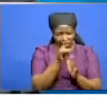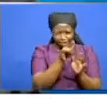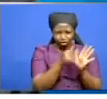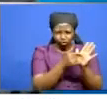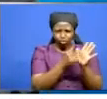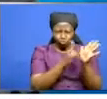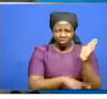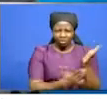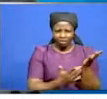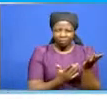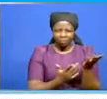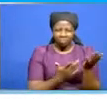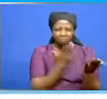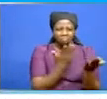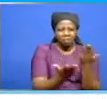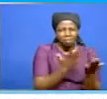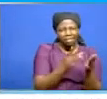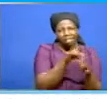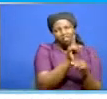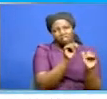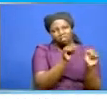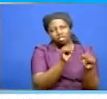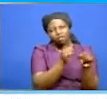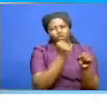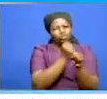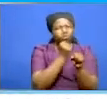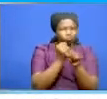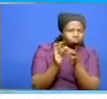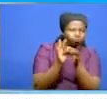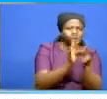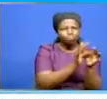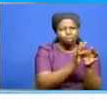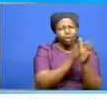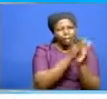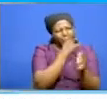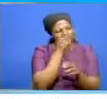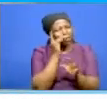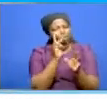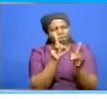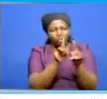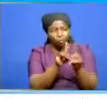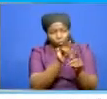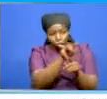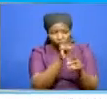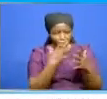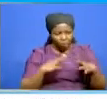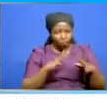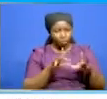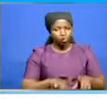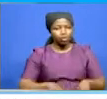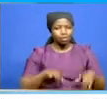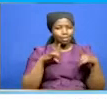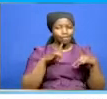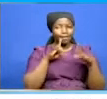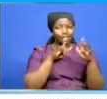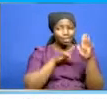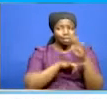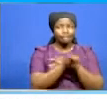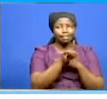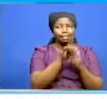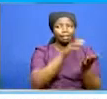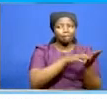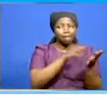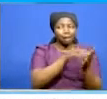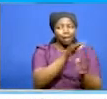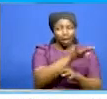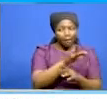Pengine huenda kaweza kufanya muungano pamoja na Kalonzo, na pengine nyie kama wakazi wa kutoka eneo la